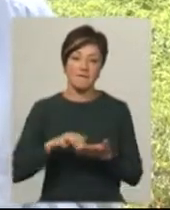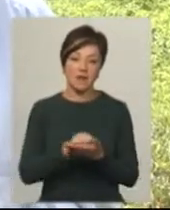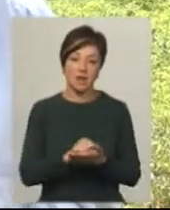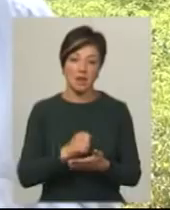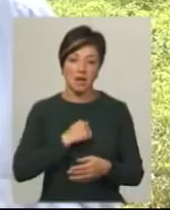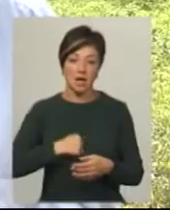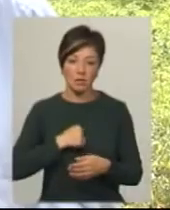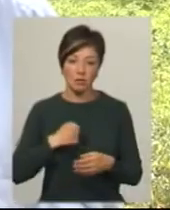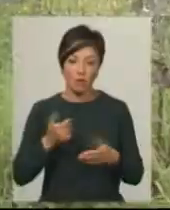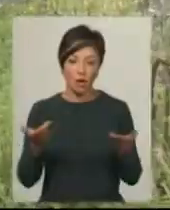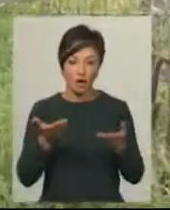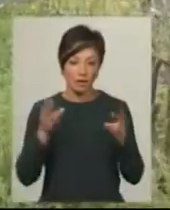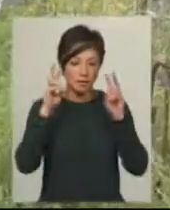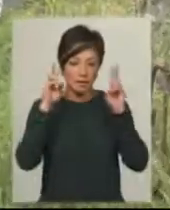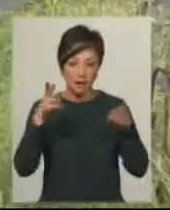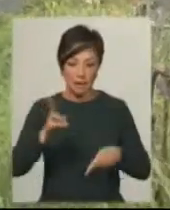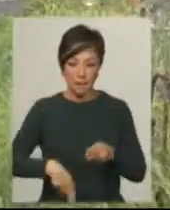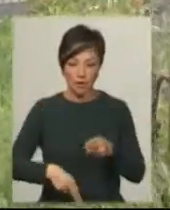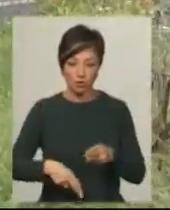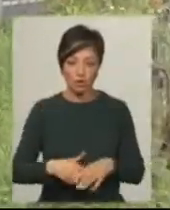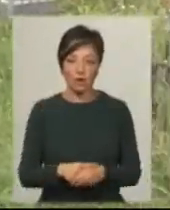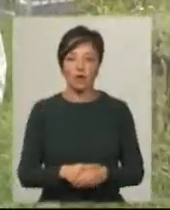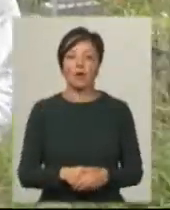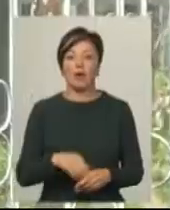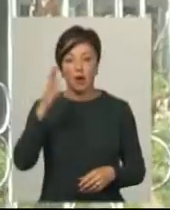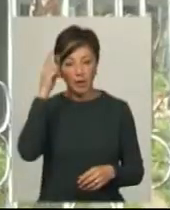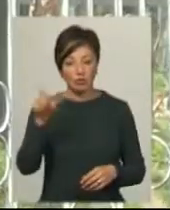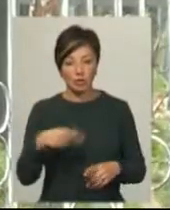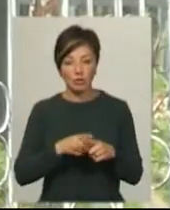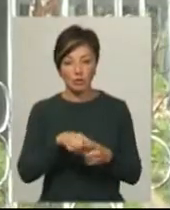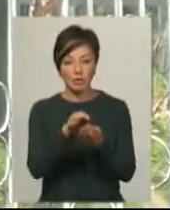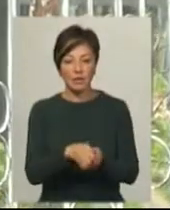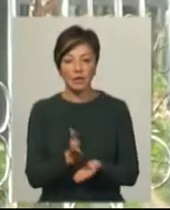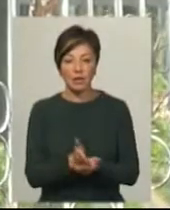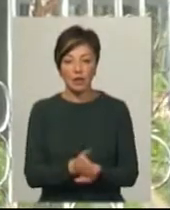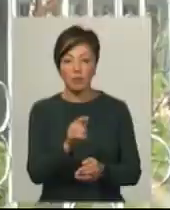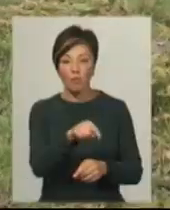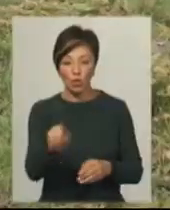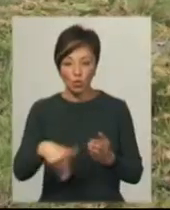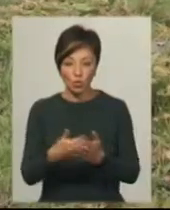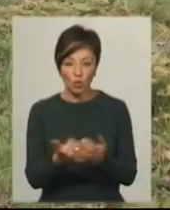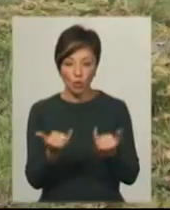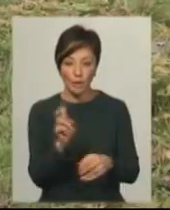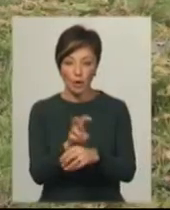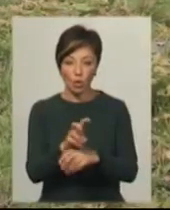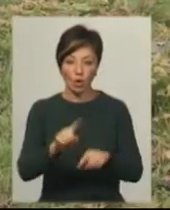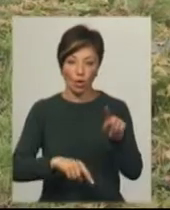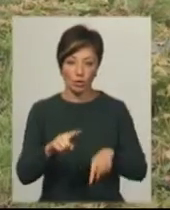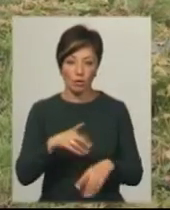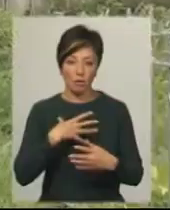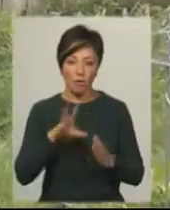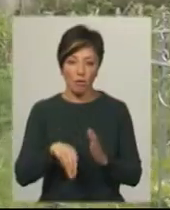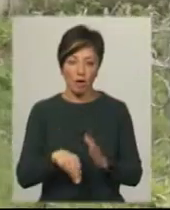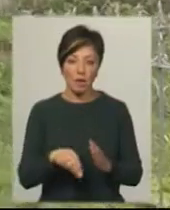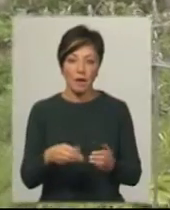не знає меж. Хмельничанин Віталій Підгайчук каже, на цьому цвинтарі є могили, до яких і сьогодні приходять родичі померлих.